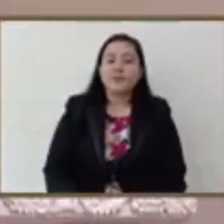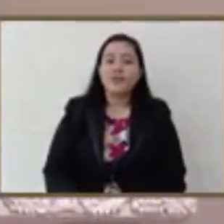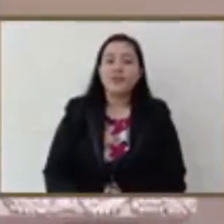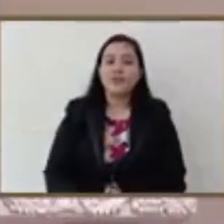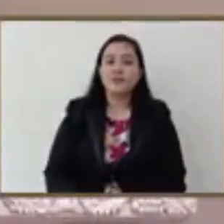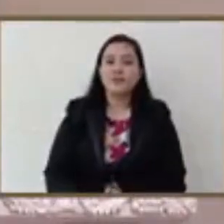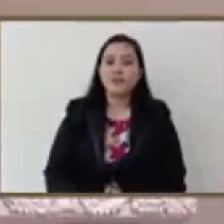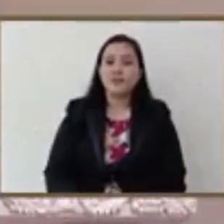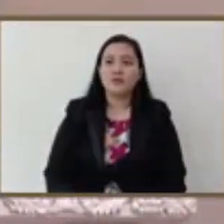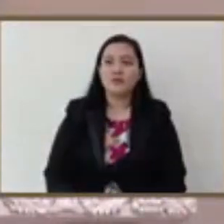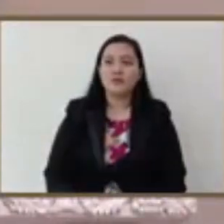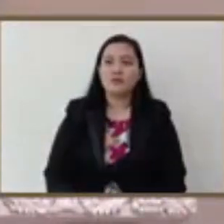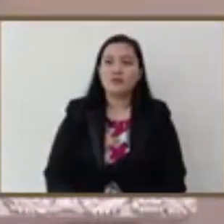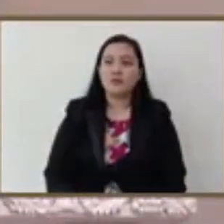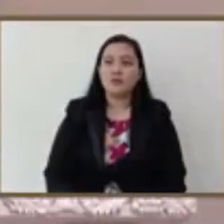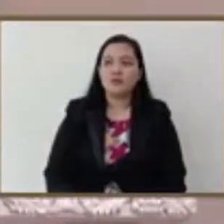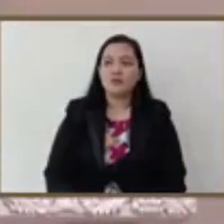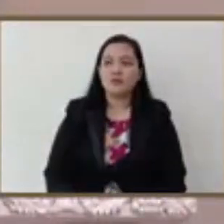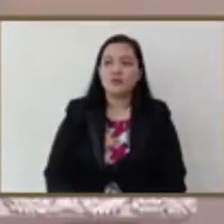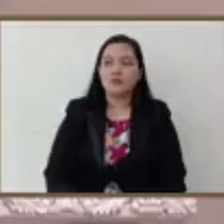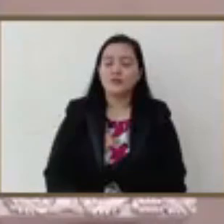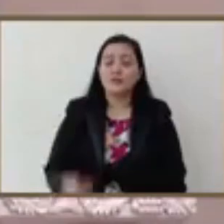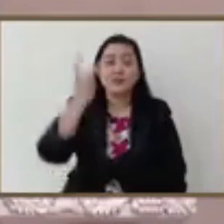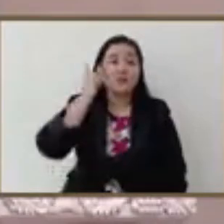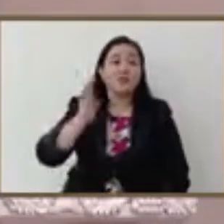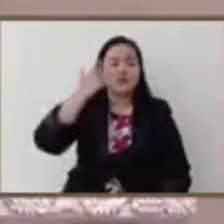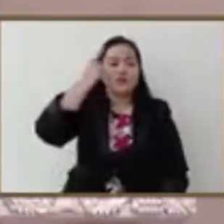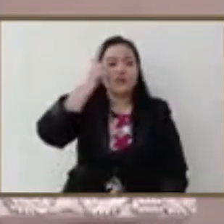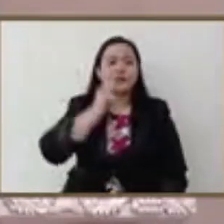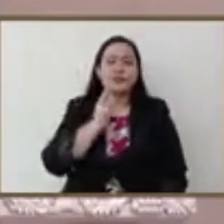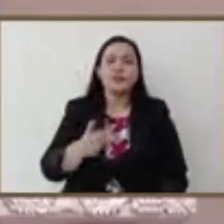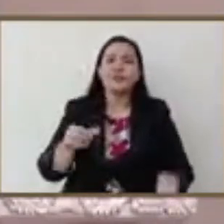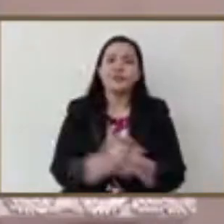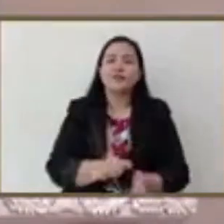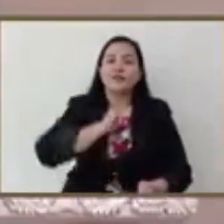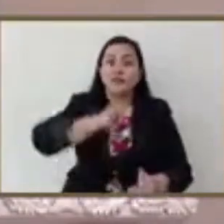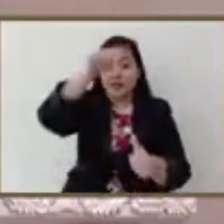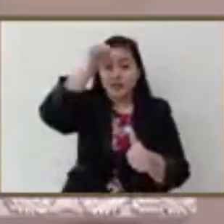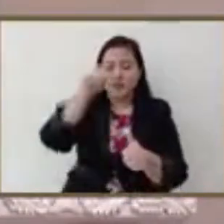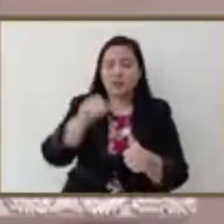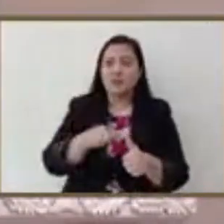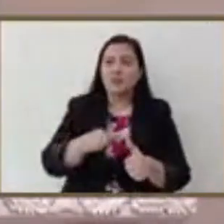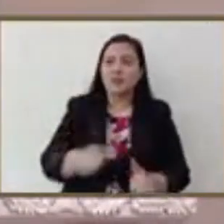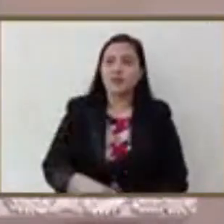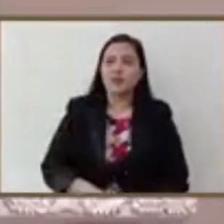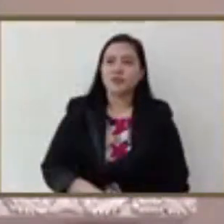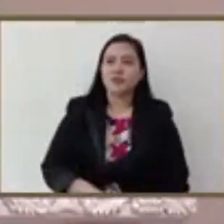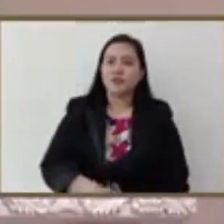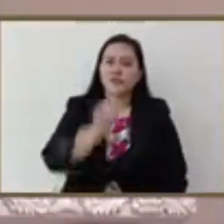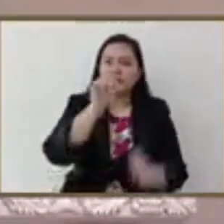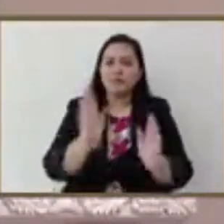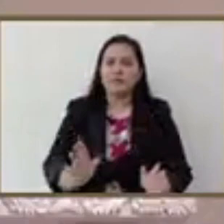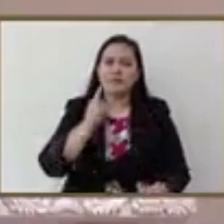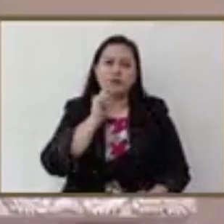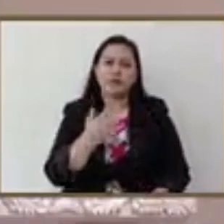kong pupunta sa simbahan na uusapin. Naalala ko, kinikwento sa akin. Sabi niya, Pastor Pambira, pagdating ko doon, umaasa ako, gutom